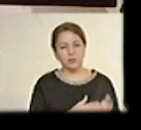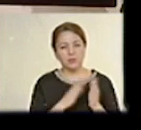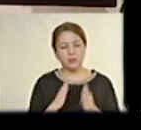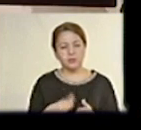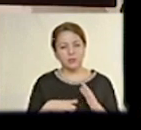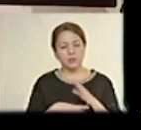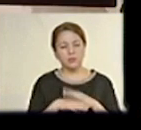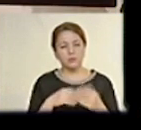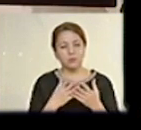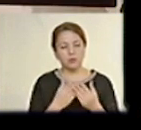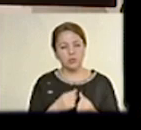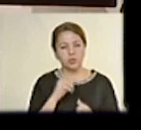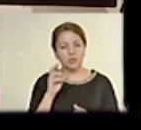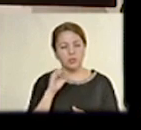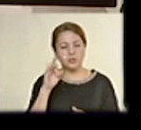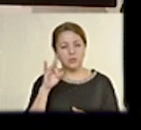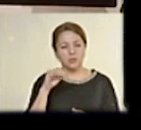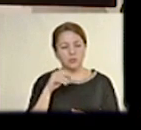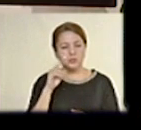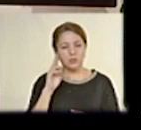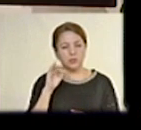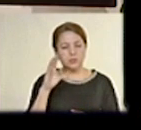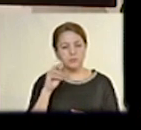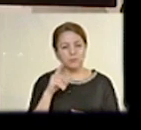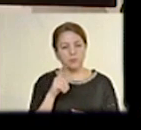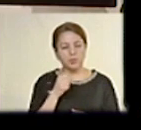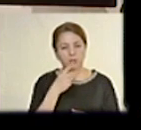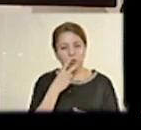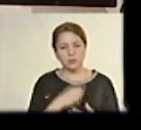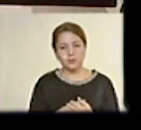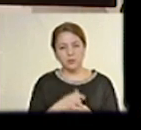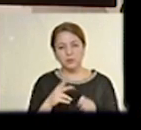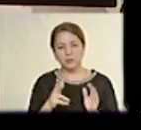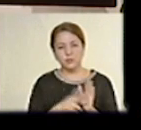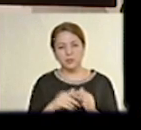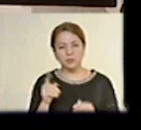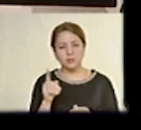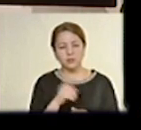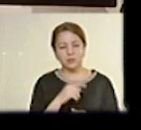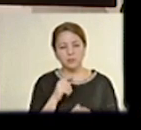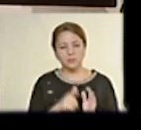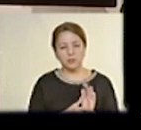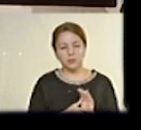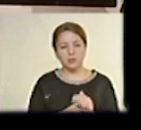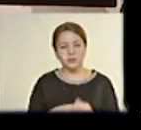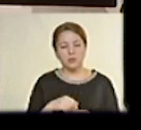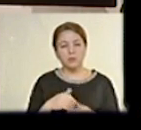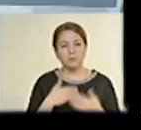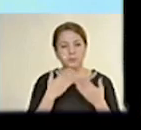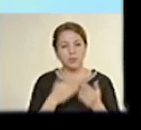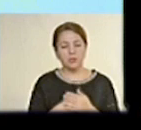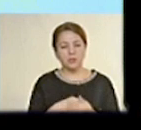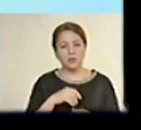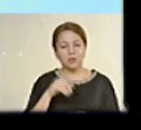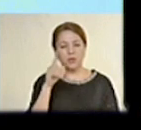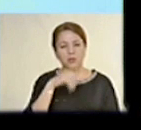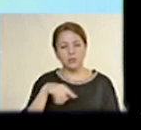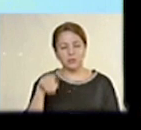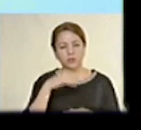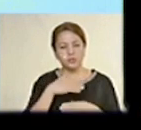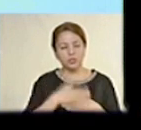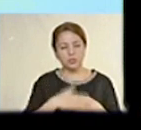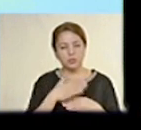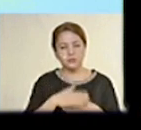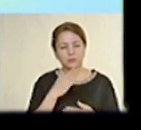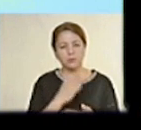tanlab olingan kasr qismlarga qarang. 8 taqsim 7. 8 taqsim 7 mana aylanamizning tashqi